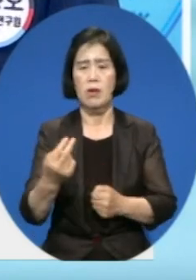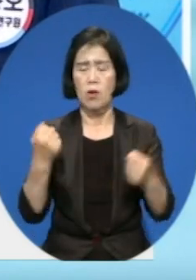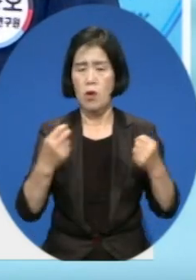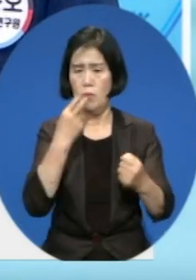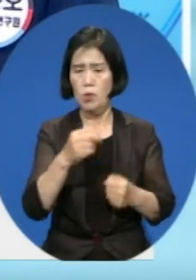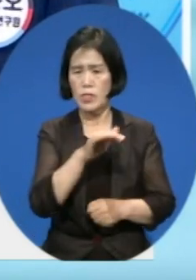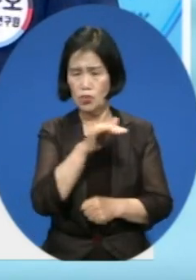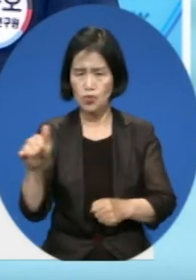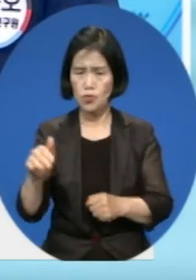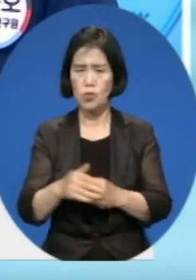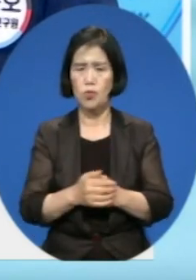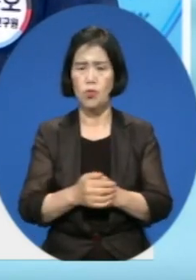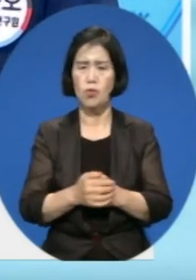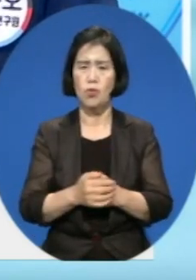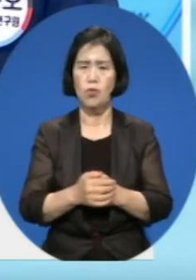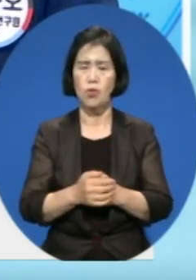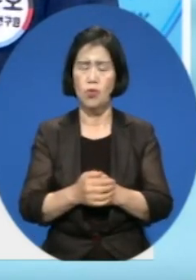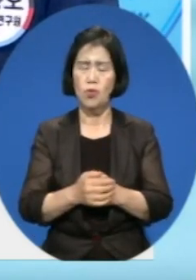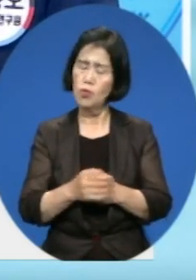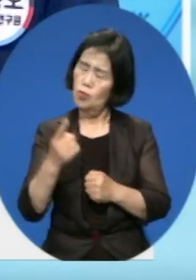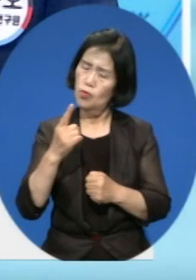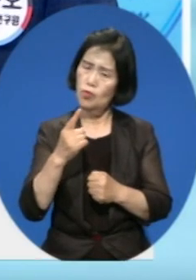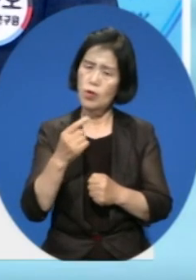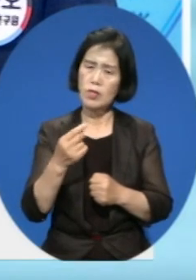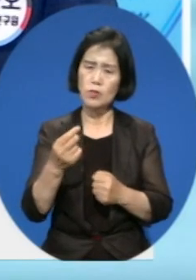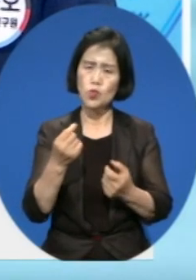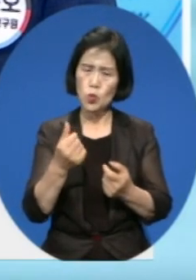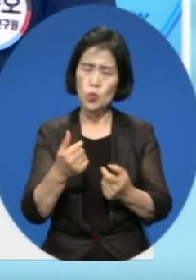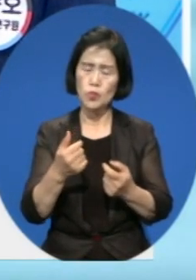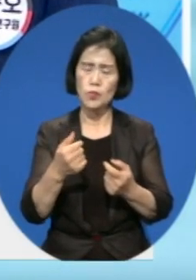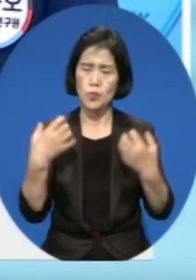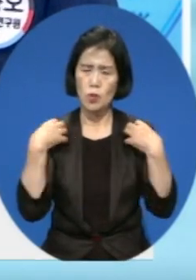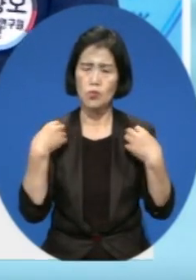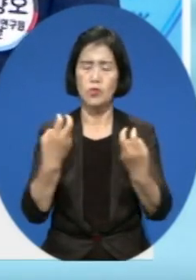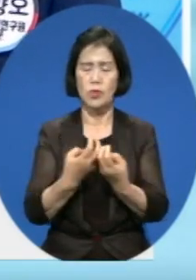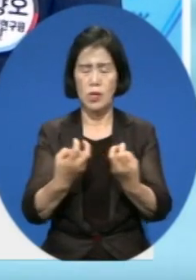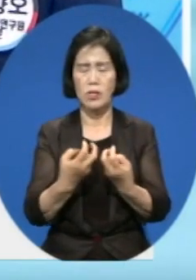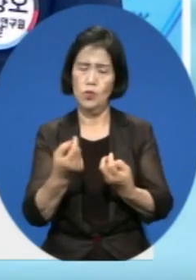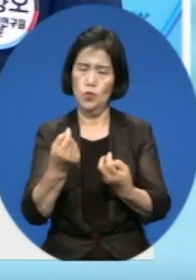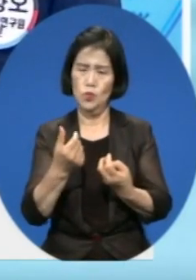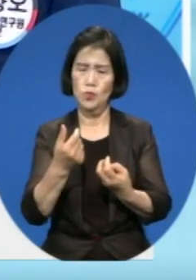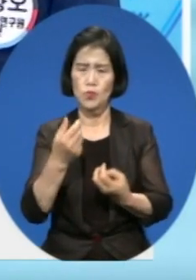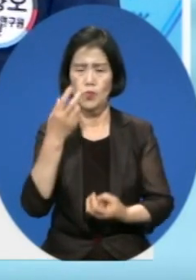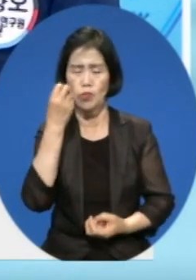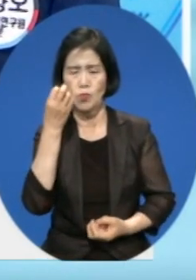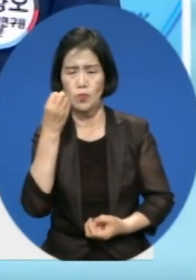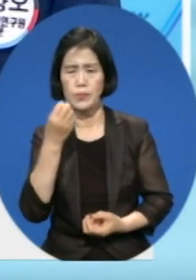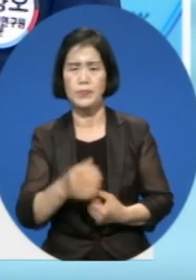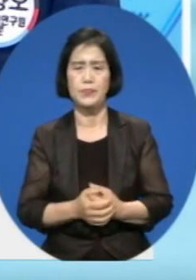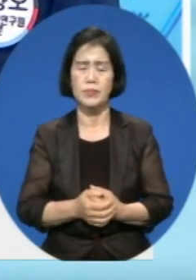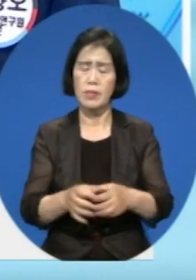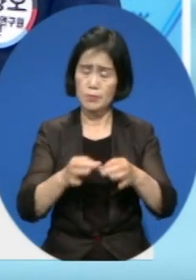또 3개월 가고 돈 천억 지금 쓴다고 지금 하는 것이 우리 정부의 지금 방침이다 말이죠. 그렇다면은 진짜로 하고